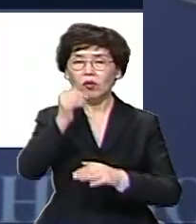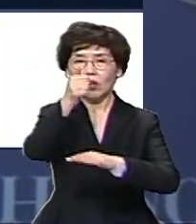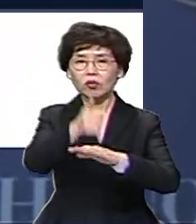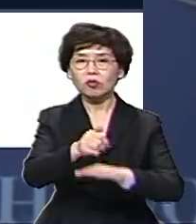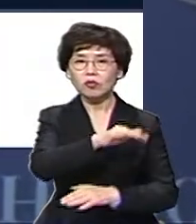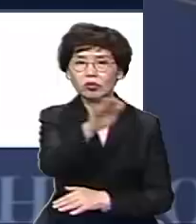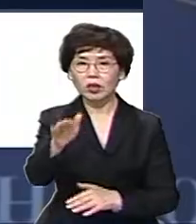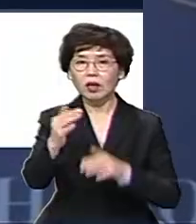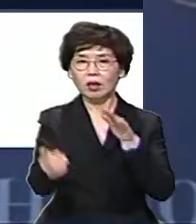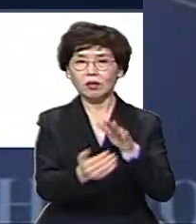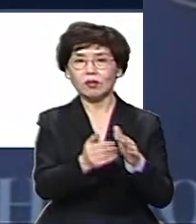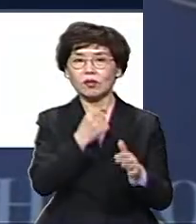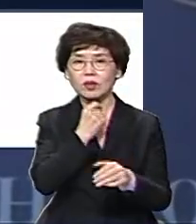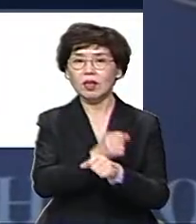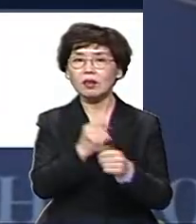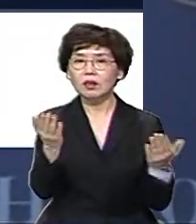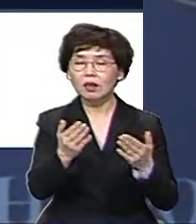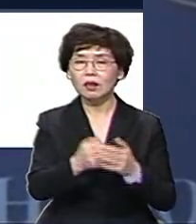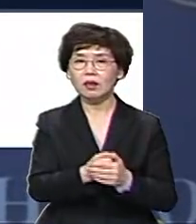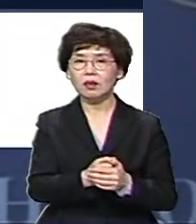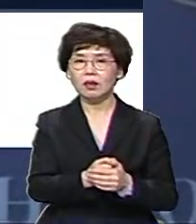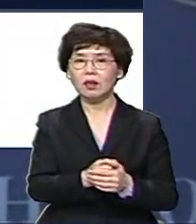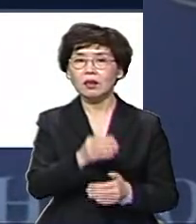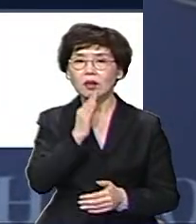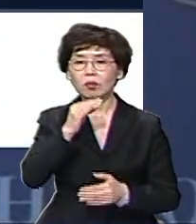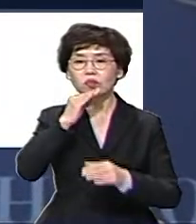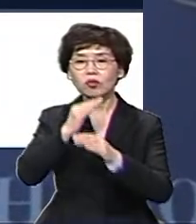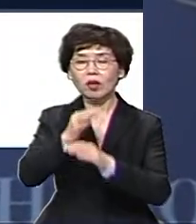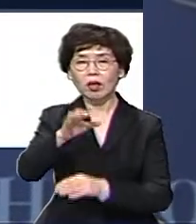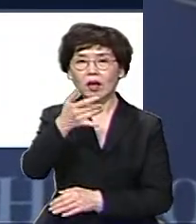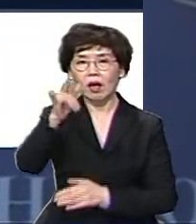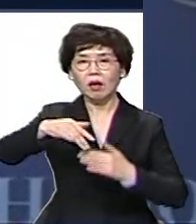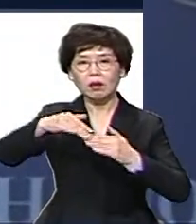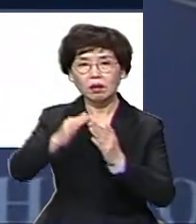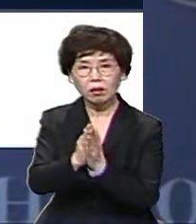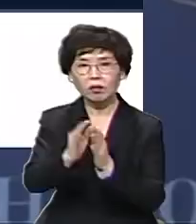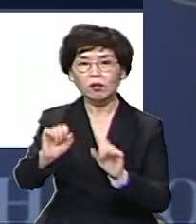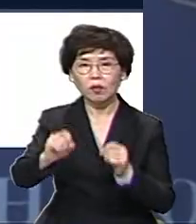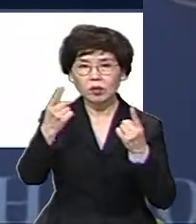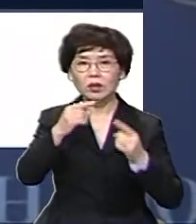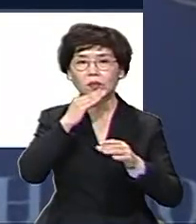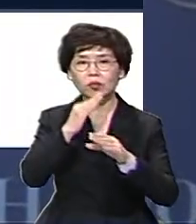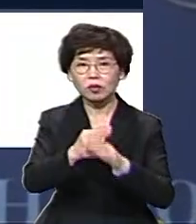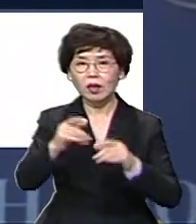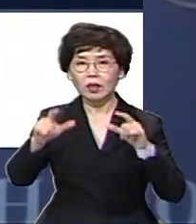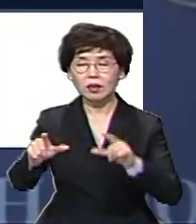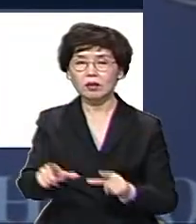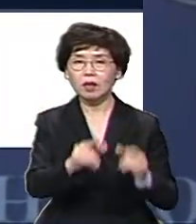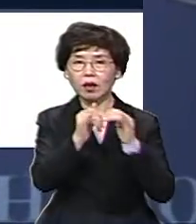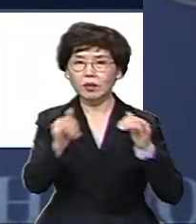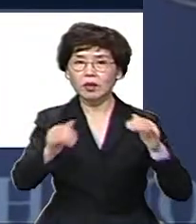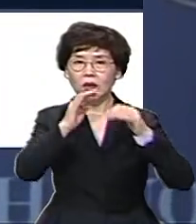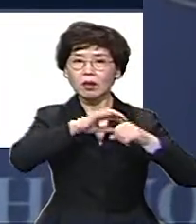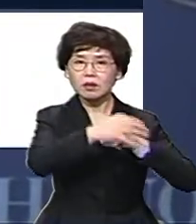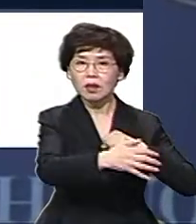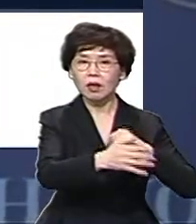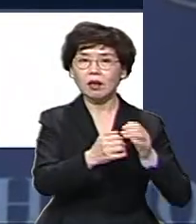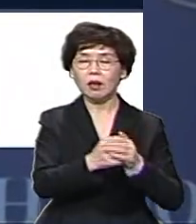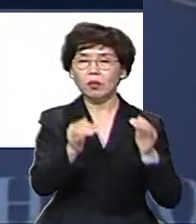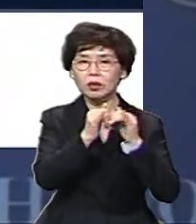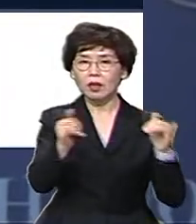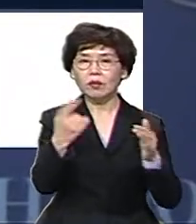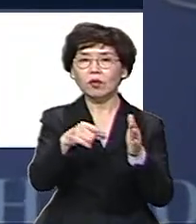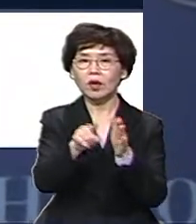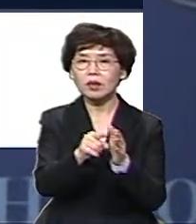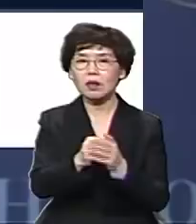하고 있고 궁극적으로 우리가 이루고자 하는 것은 진정으로 북한의 비핵화이면서 그리고 또 북한의 주민들, 전 세계